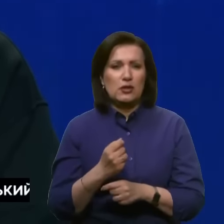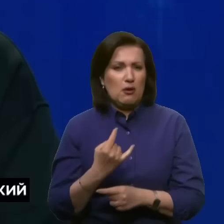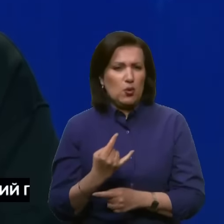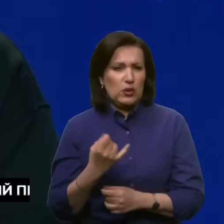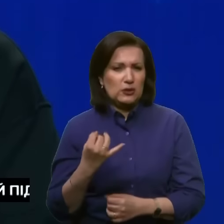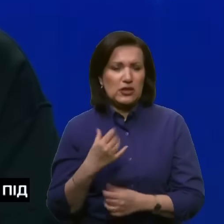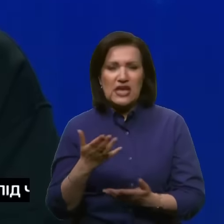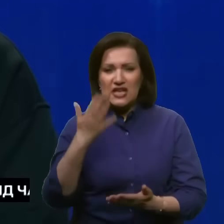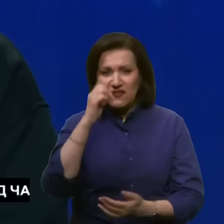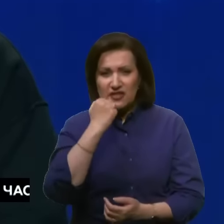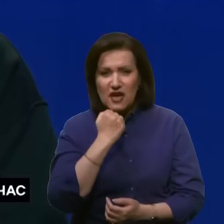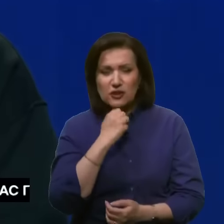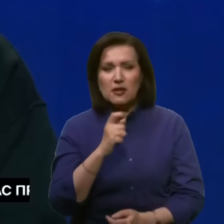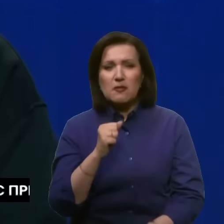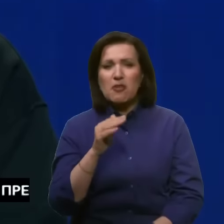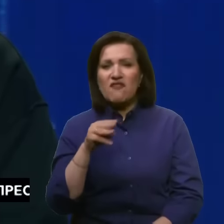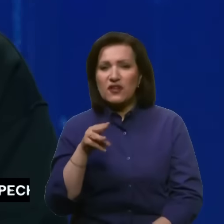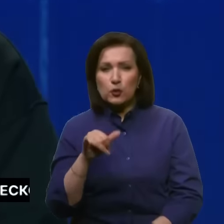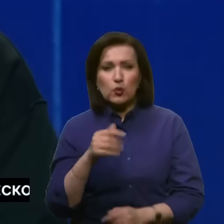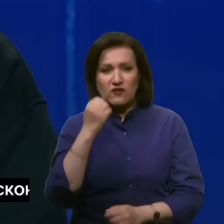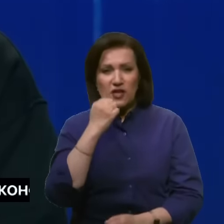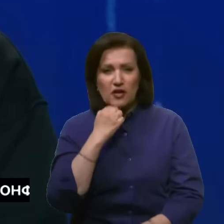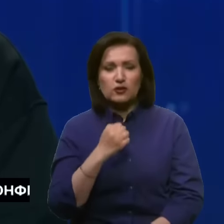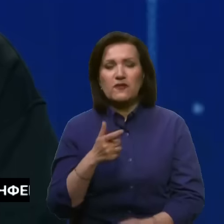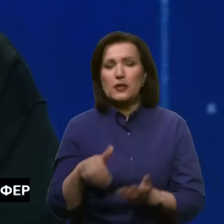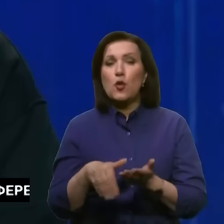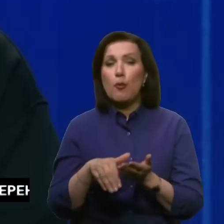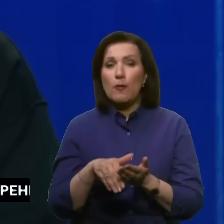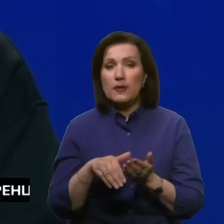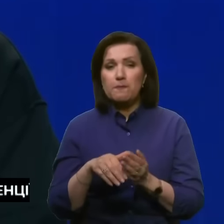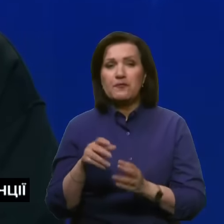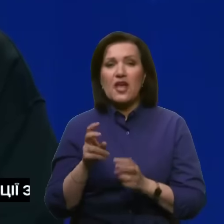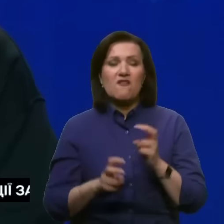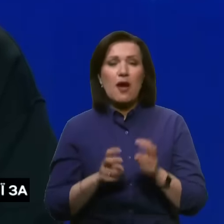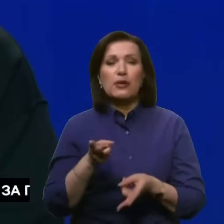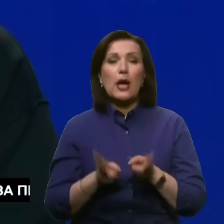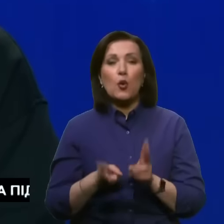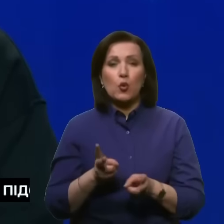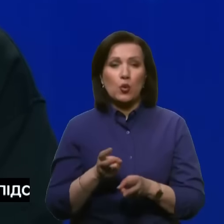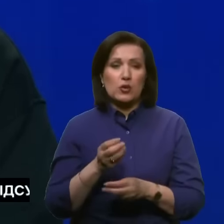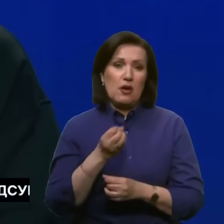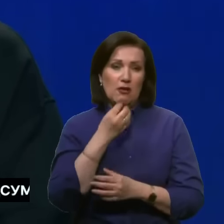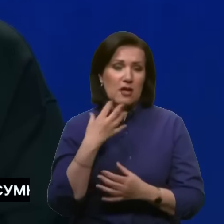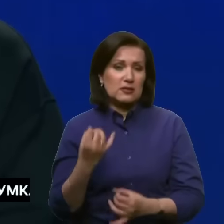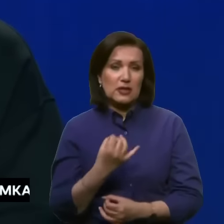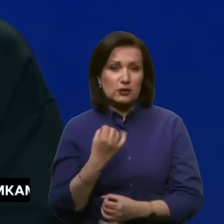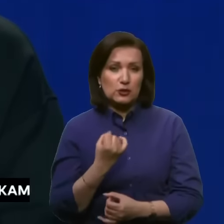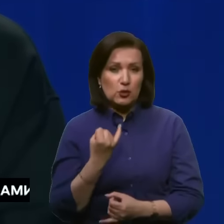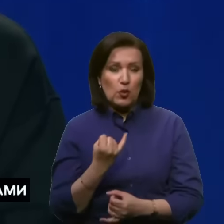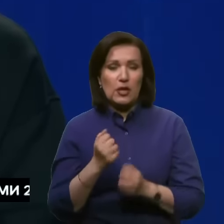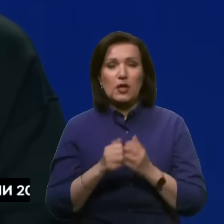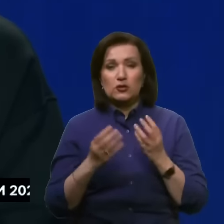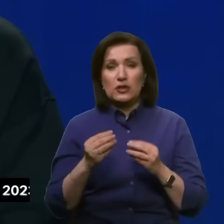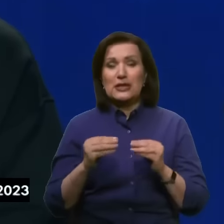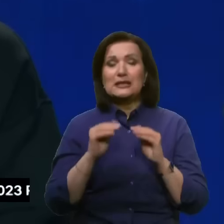історія. Я їй вдячен, і Баффету дуже вдячен. Говарду він допоміг. Фабрика «Кухня». Класна історія, що щоденно